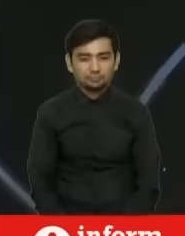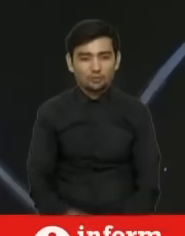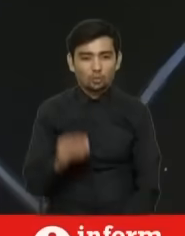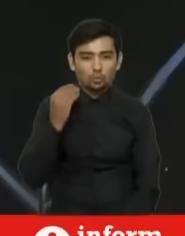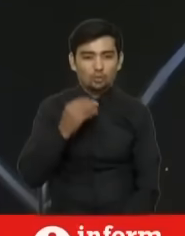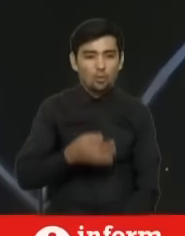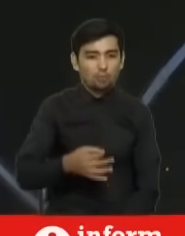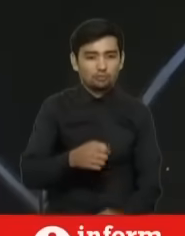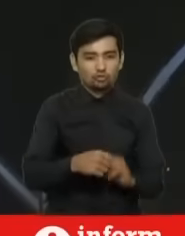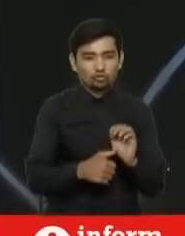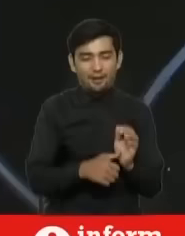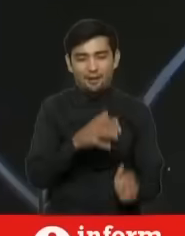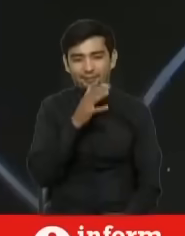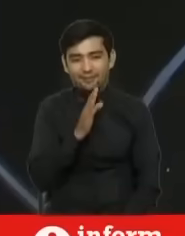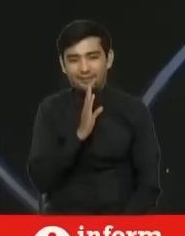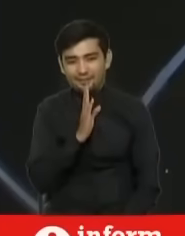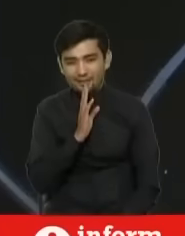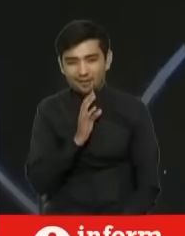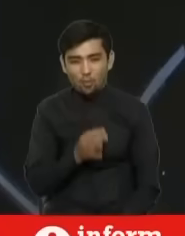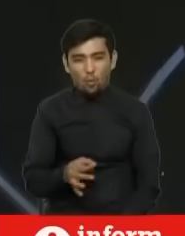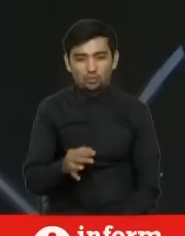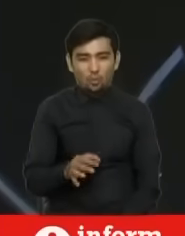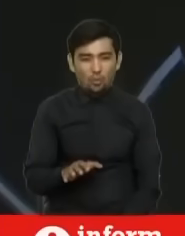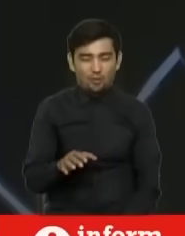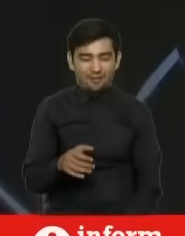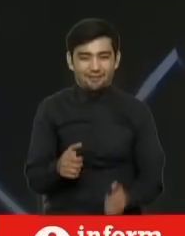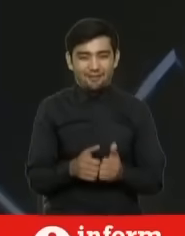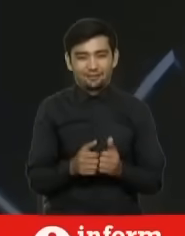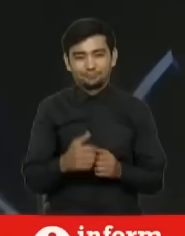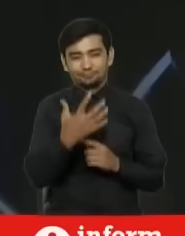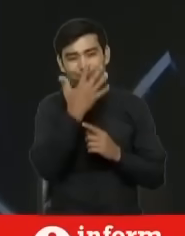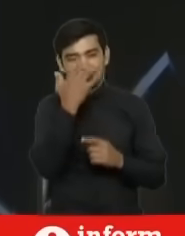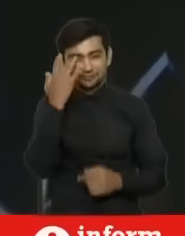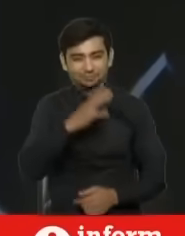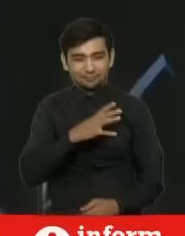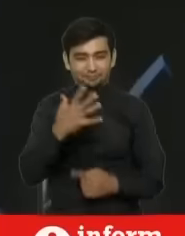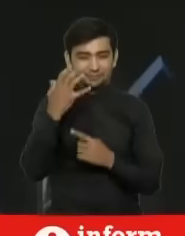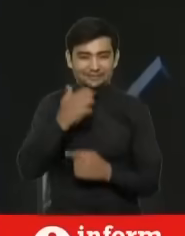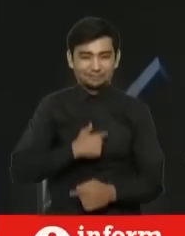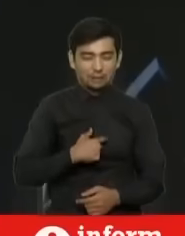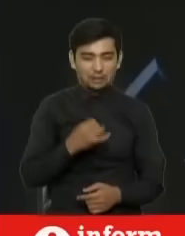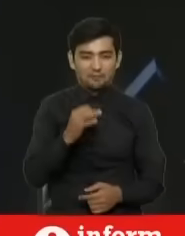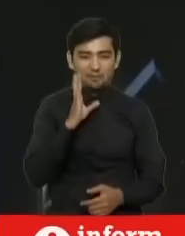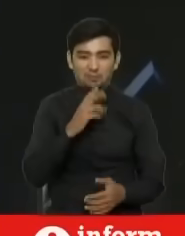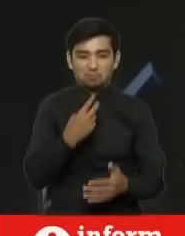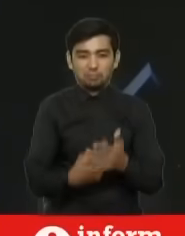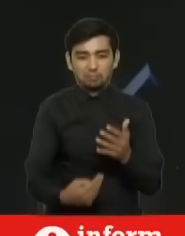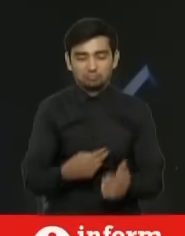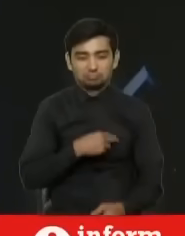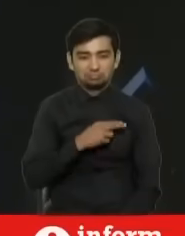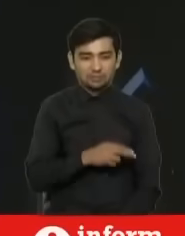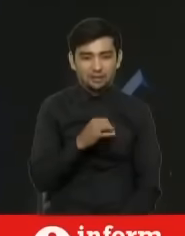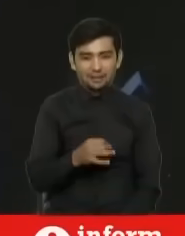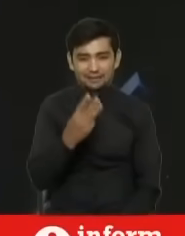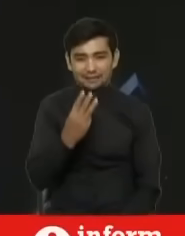Түркістан облысында 16 жастағы қыз өзен жағасында селфиге түсемін деп суға батып кетті. Ақерке Сұлтанбектің денесін туыстары